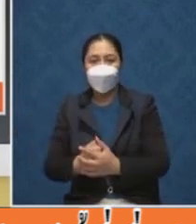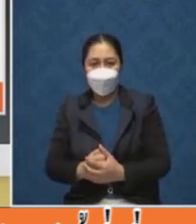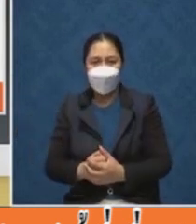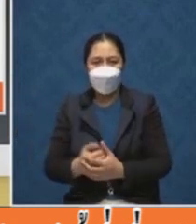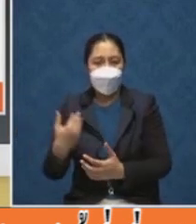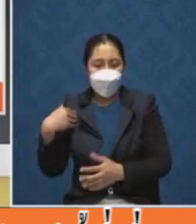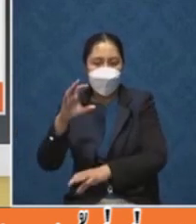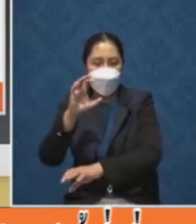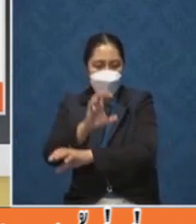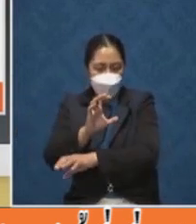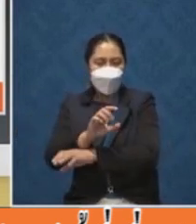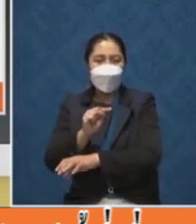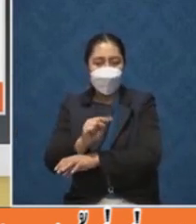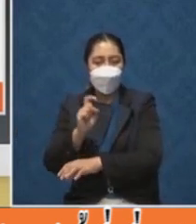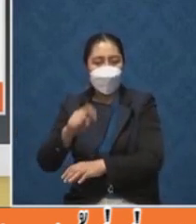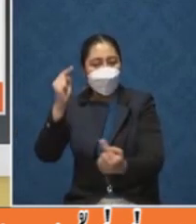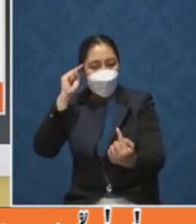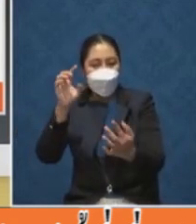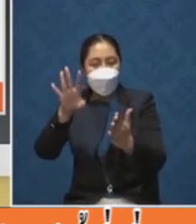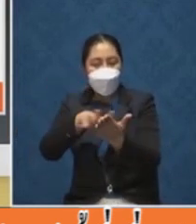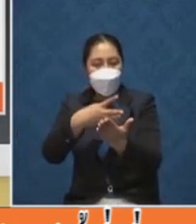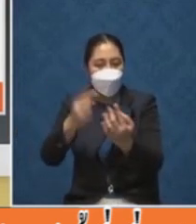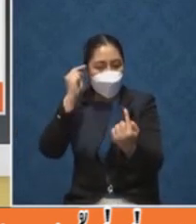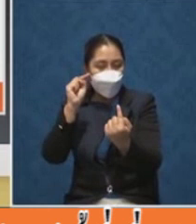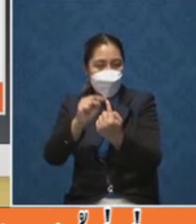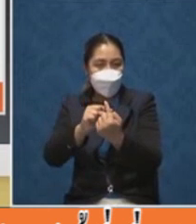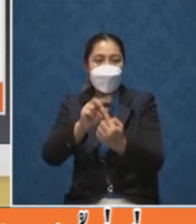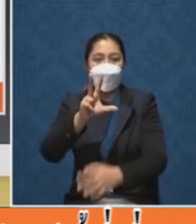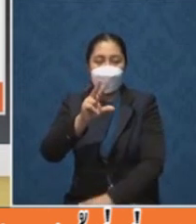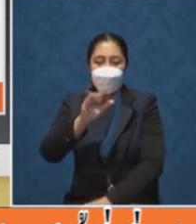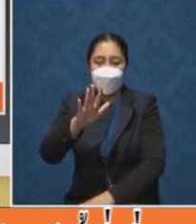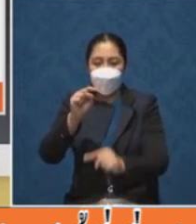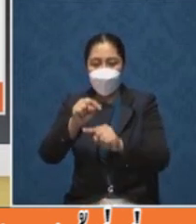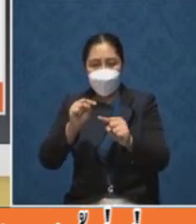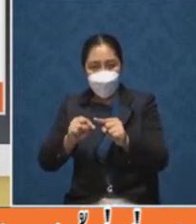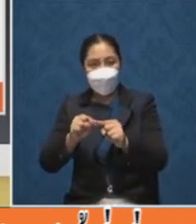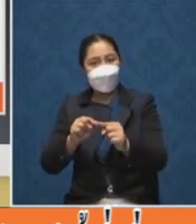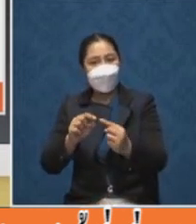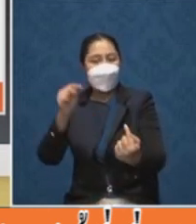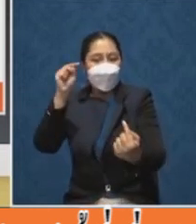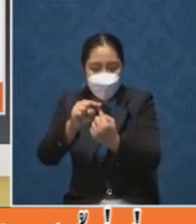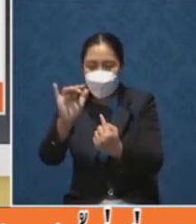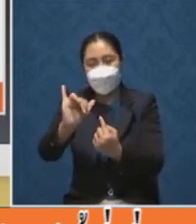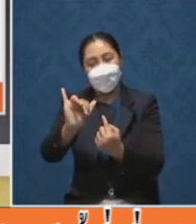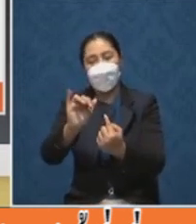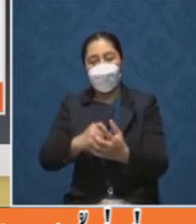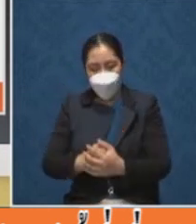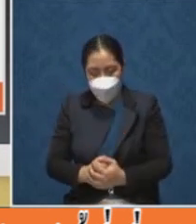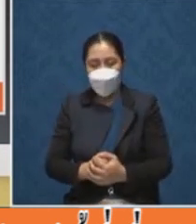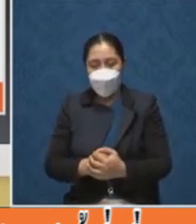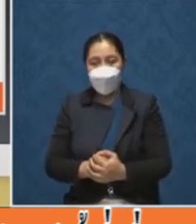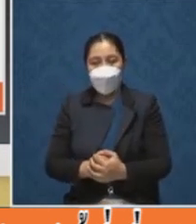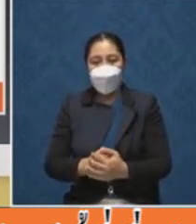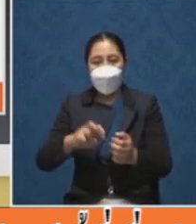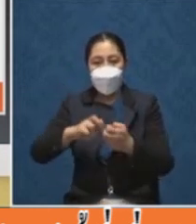อบังคับที่เราจำเป็นที่จะต้องมีเป้าหมายให้ถึง 35% ของรายได้เนี่ยไม่เคยไปถึงเลยนะคะตรงนี้เนี่ยมันสะท้อนให้